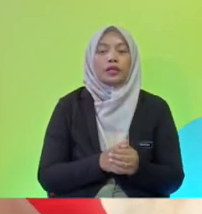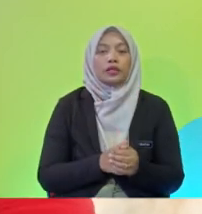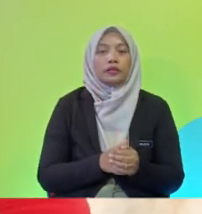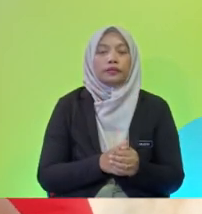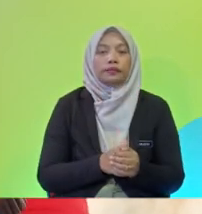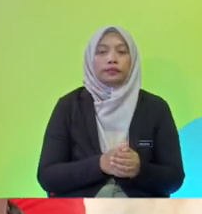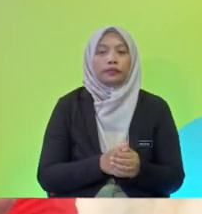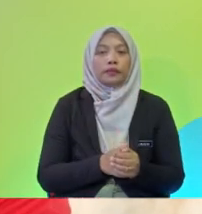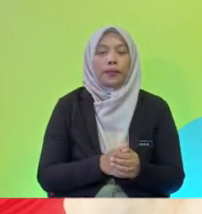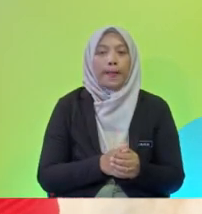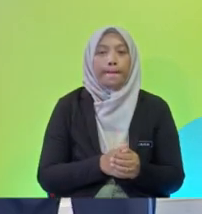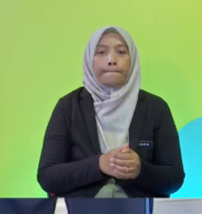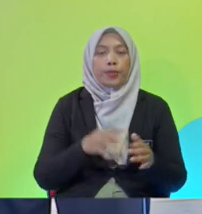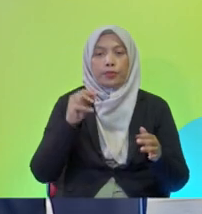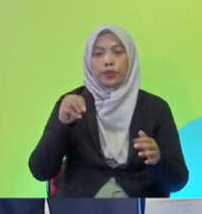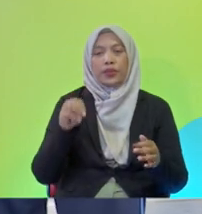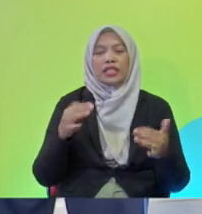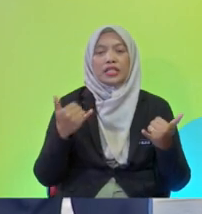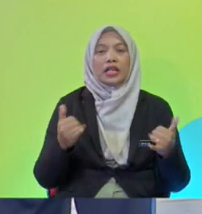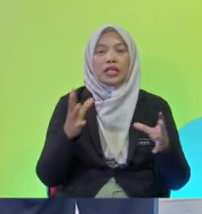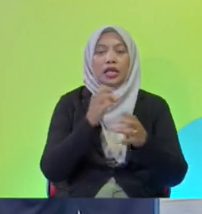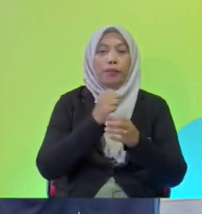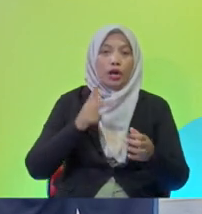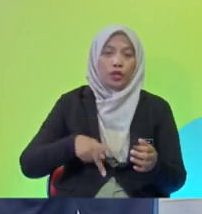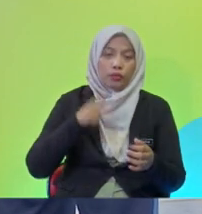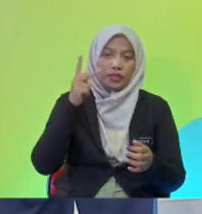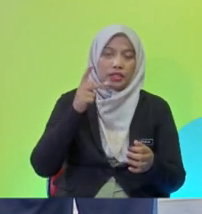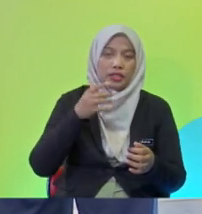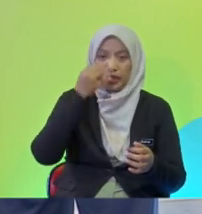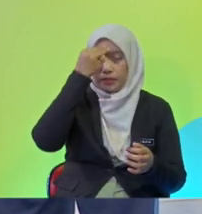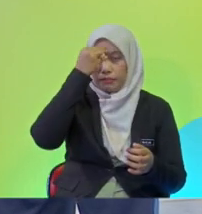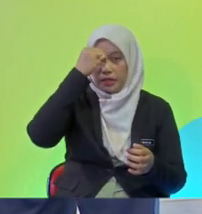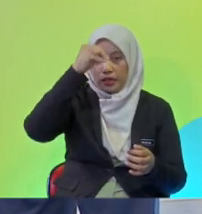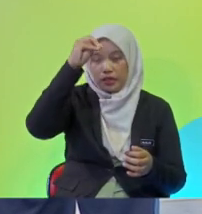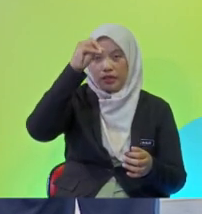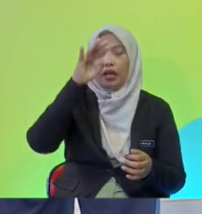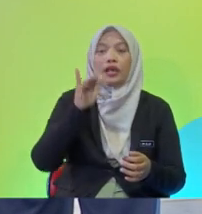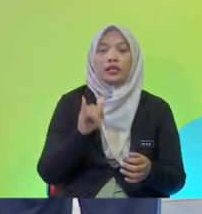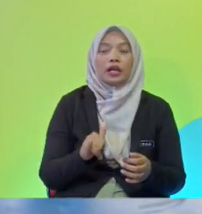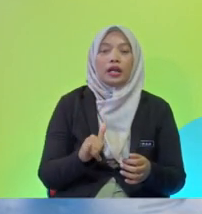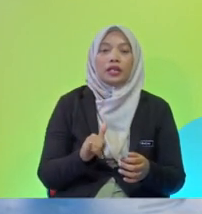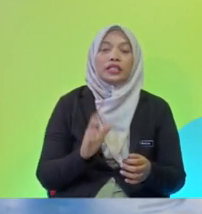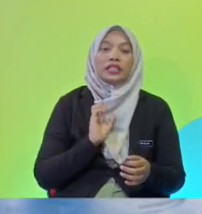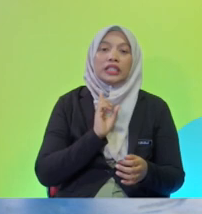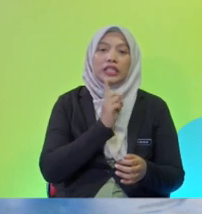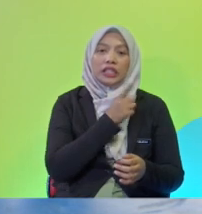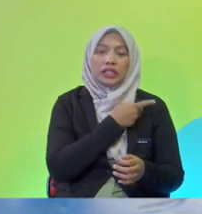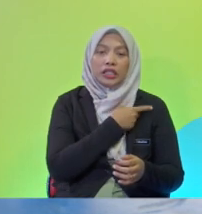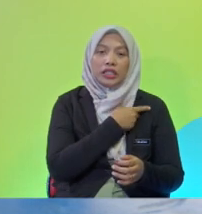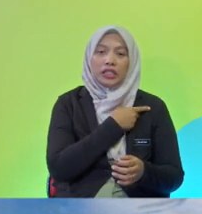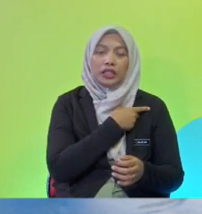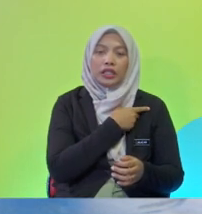okey, secara keseluruhannya, murid-murid sekarang ini dapat menguasai kemahiran. Kemahiran yang kita apa